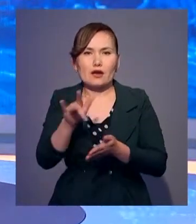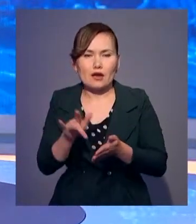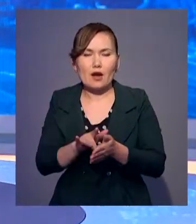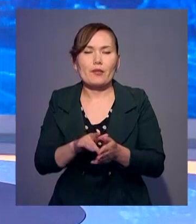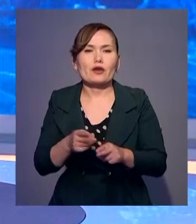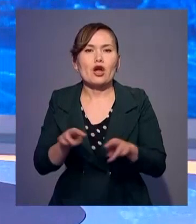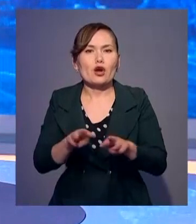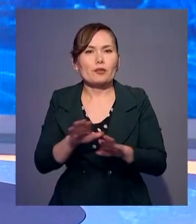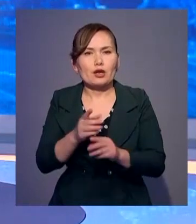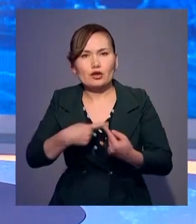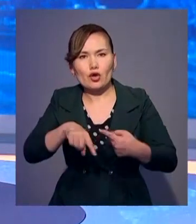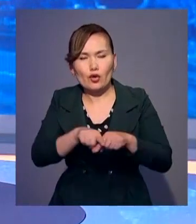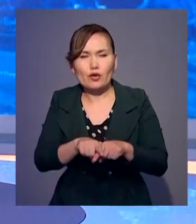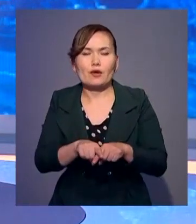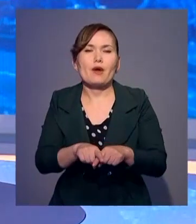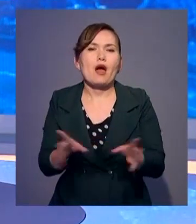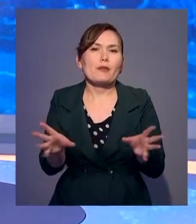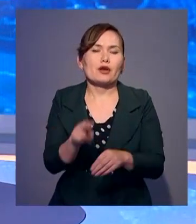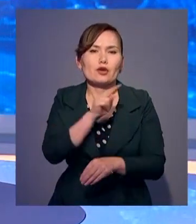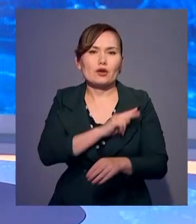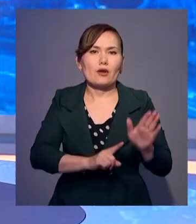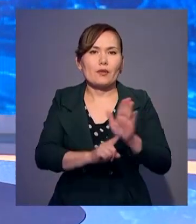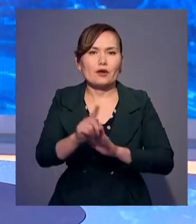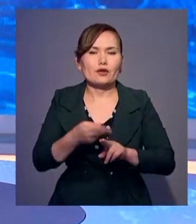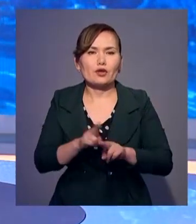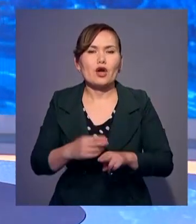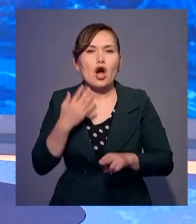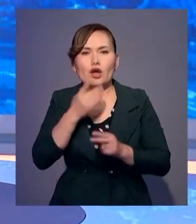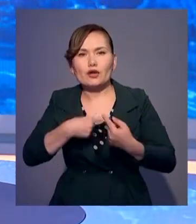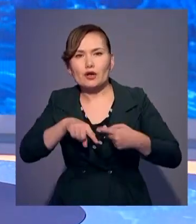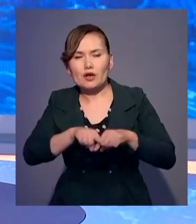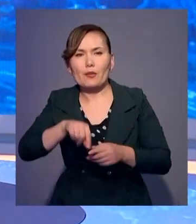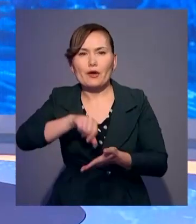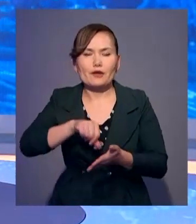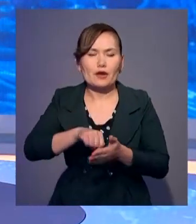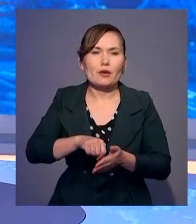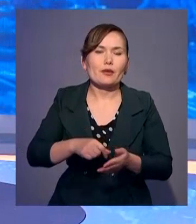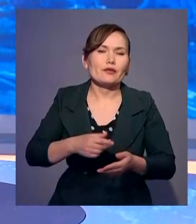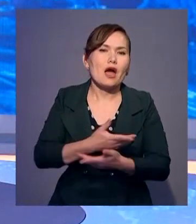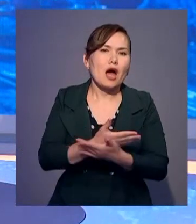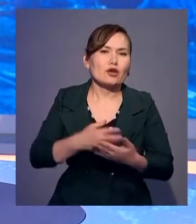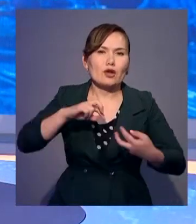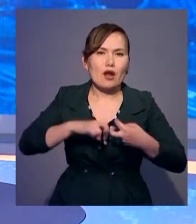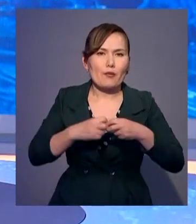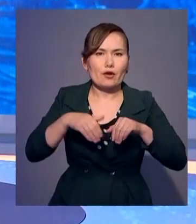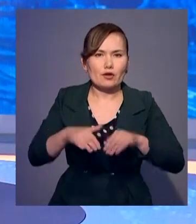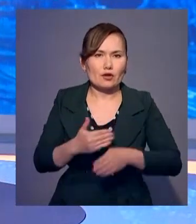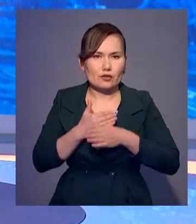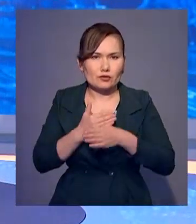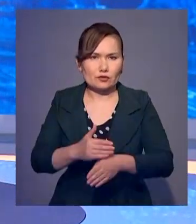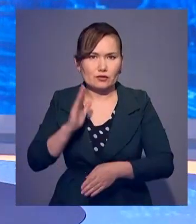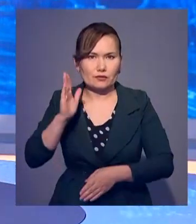ұйым өкілдерінің пікірі осыған саяды. Сондай-ақ ұлттық сенім қоғамдық кеңес мүшелері әлеуметтік желіде көтерілетін проблемаларға да жіті назар аударған